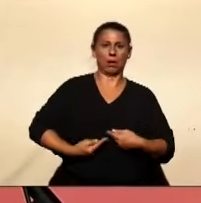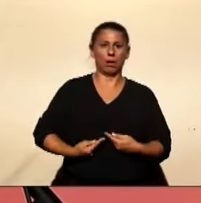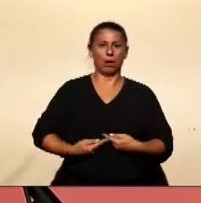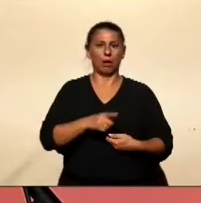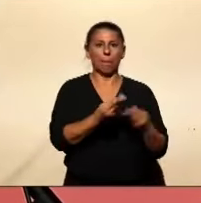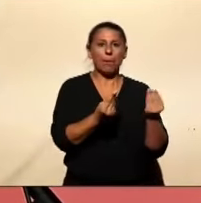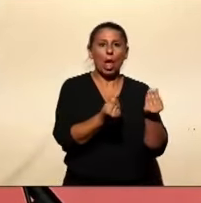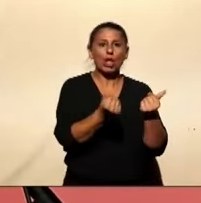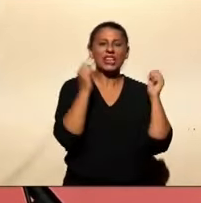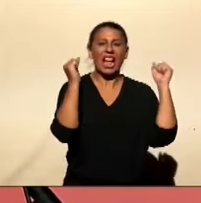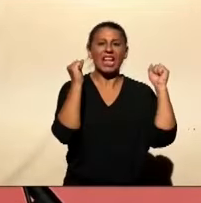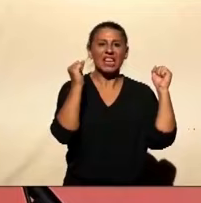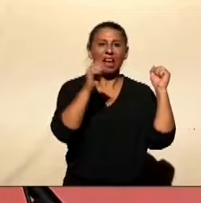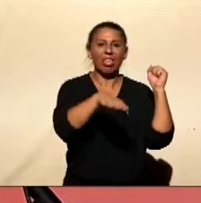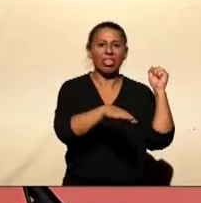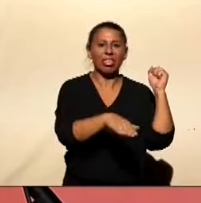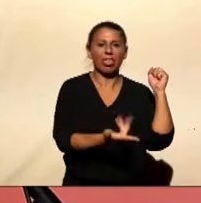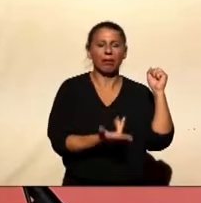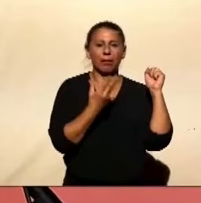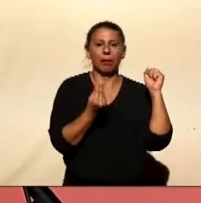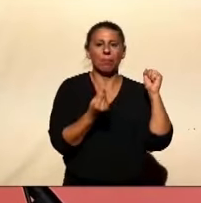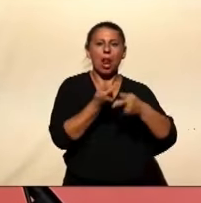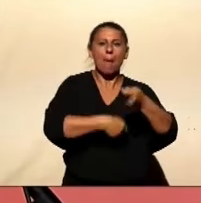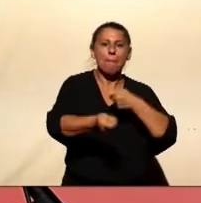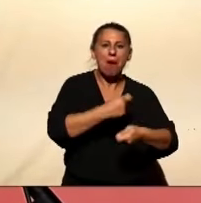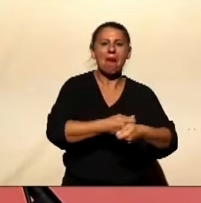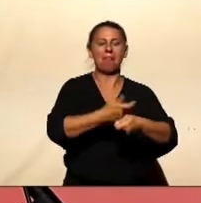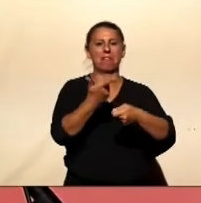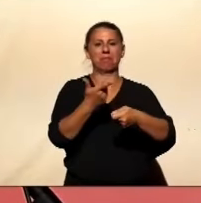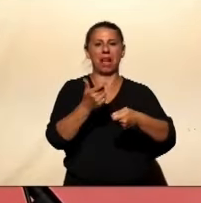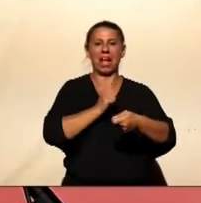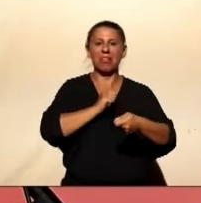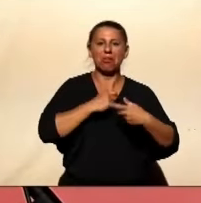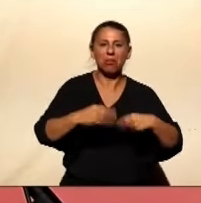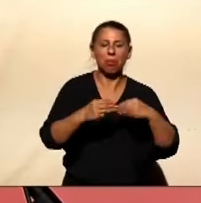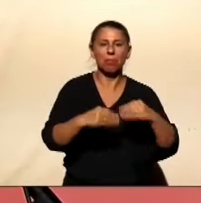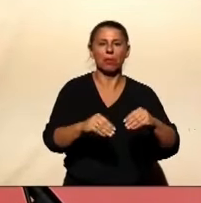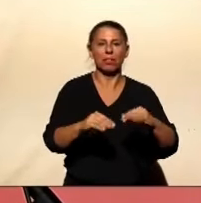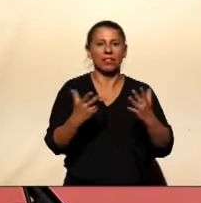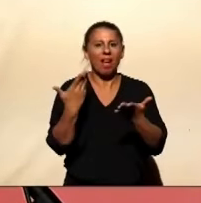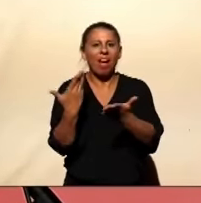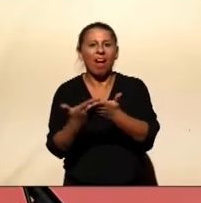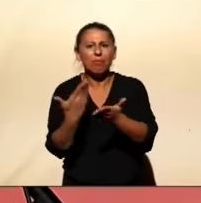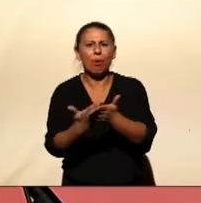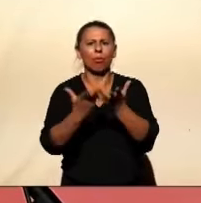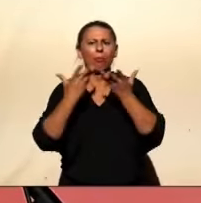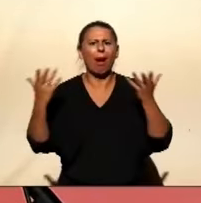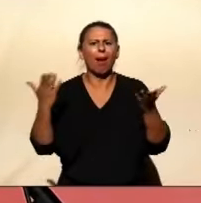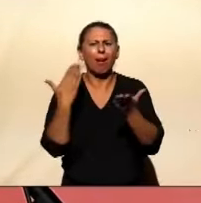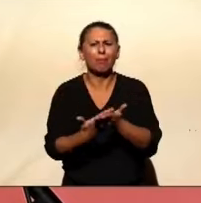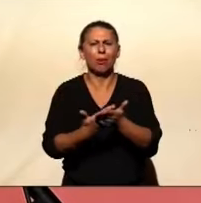υποβάθμιση, ιδιωτικοποίηση και εμπορευματοποίηση. Ποια μεγαλύτερη απόδειξη από